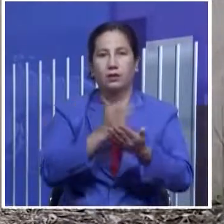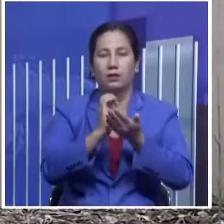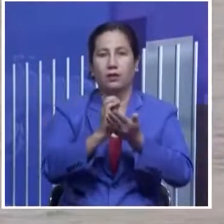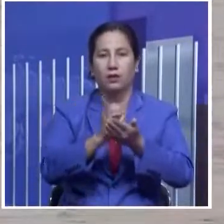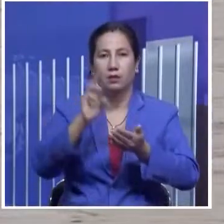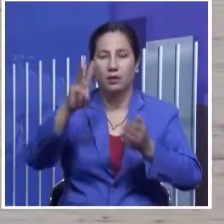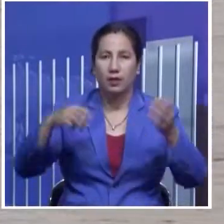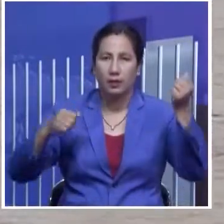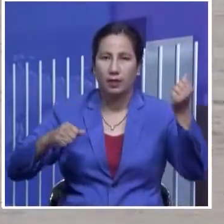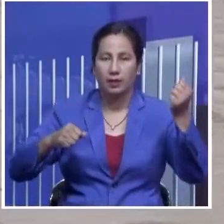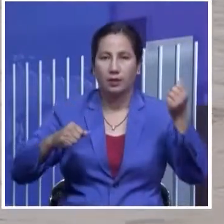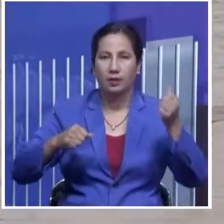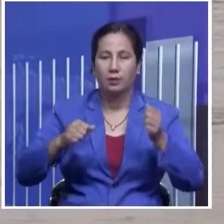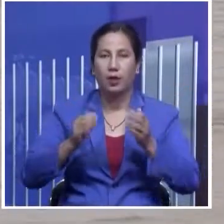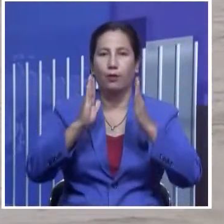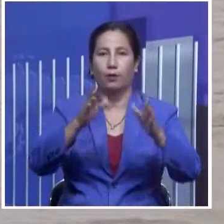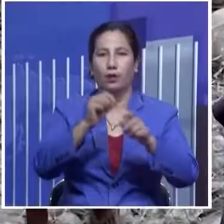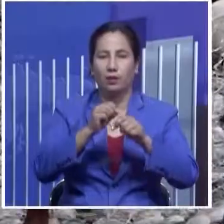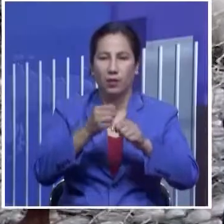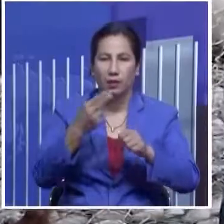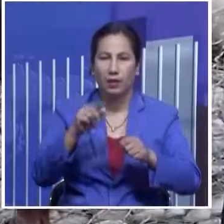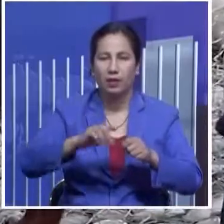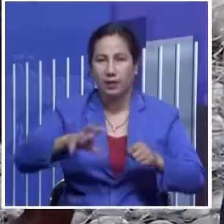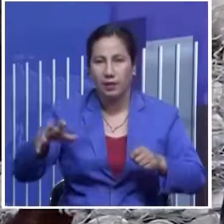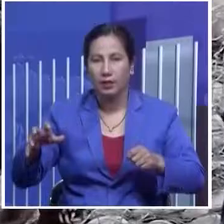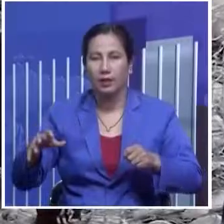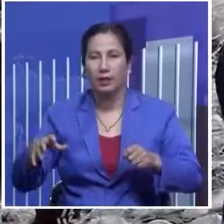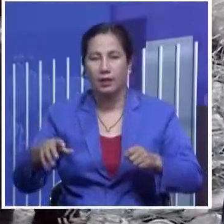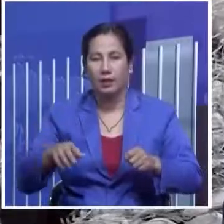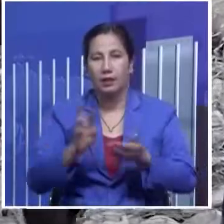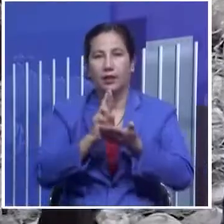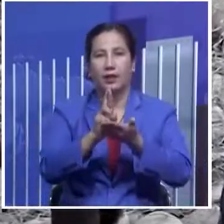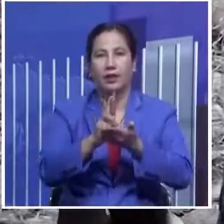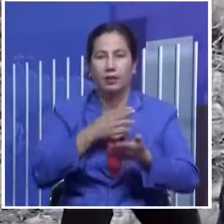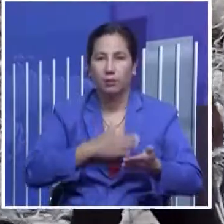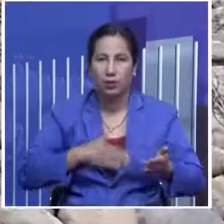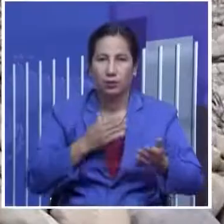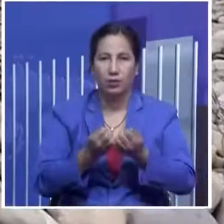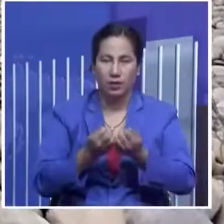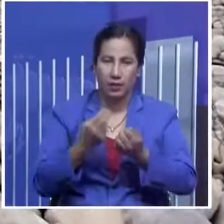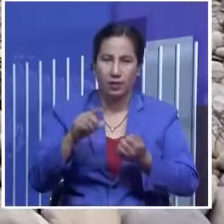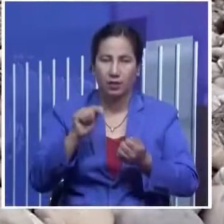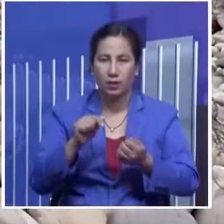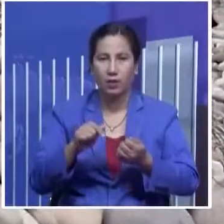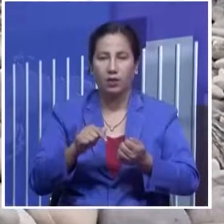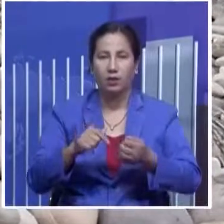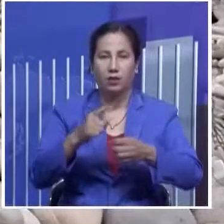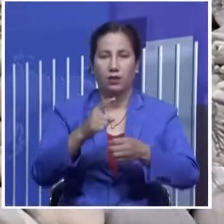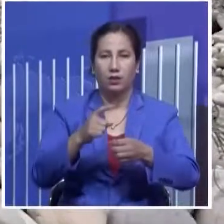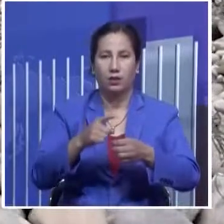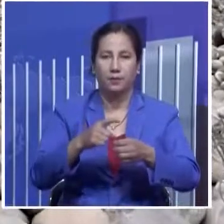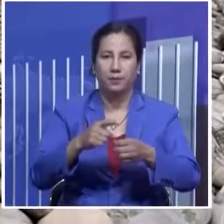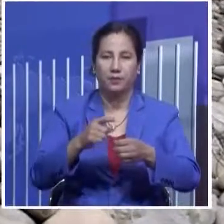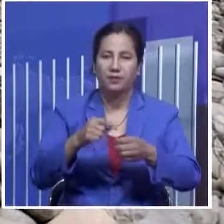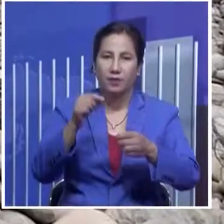महाकाली नदीमा तटबन्ध निर्माण गरेपछि यहाँका स्थानीयले निकै राहत महसुस गरेका थिए, तर तटबन्ध अहिले